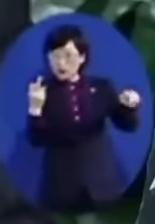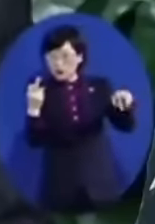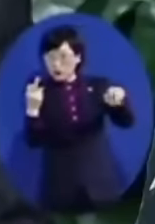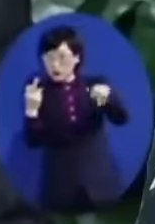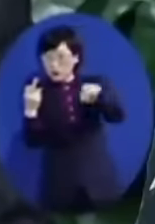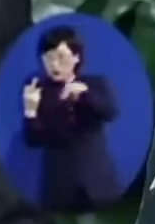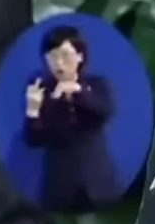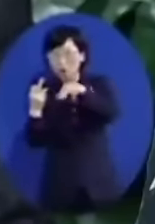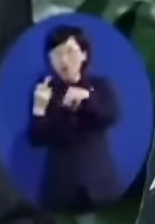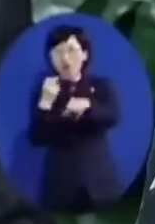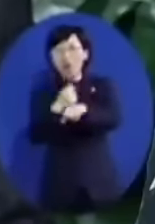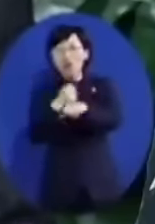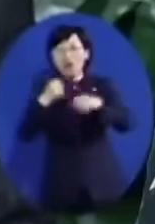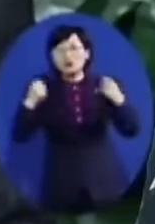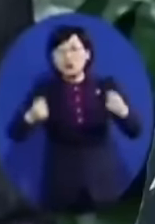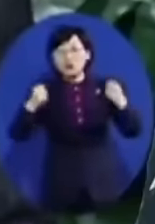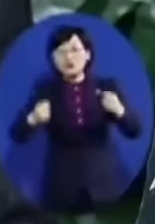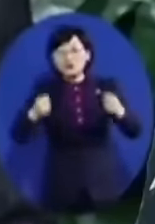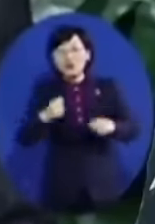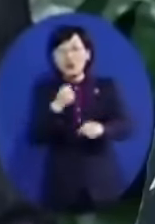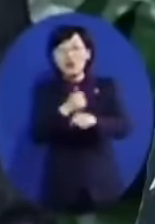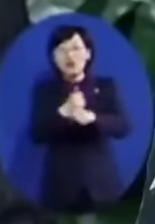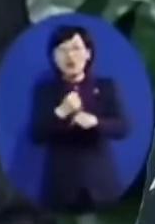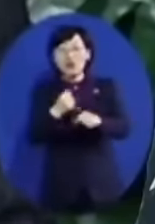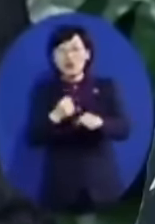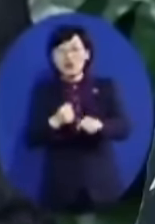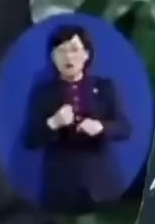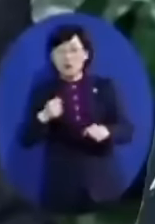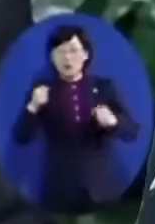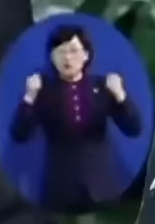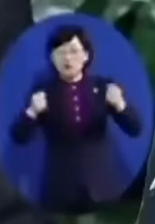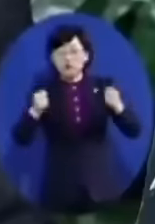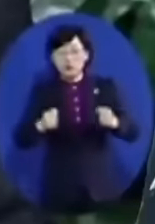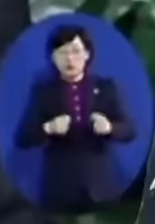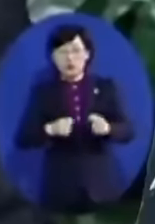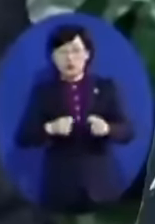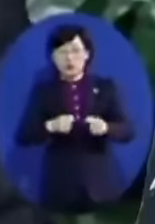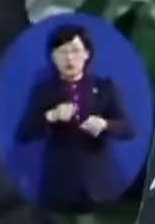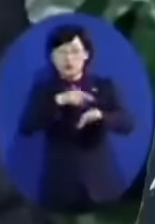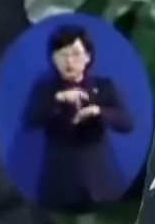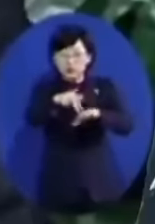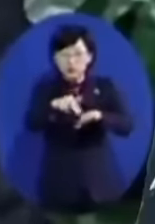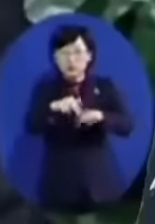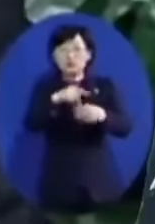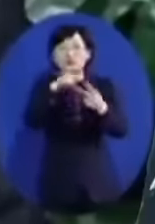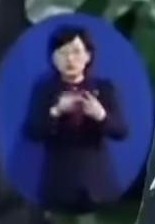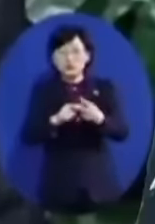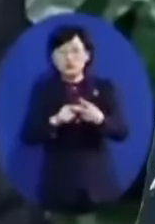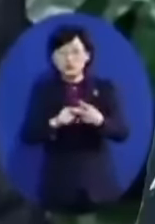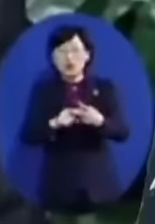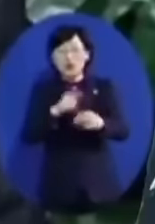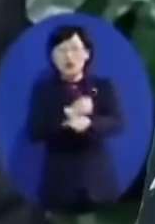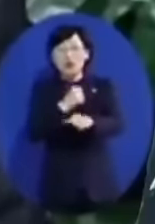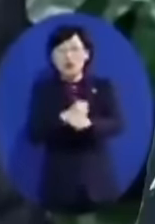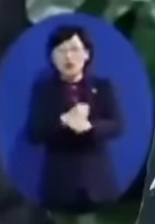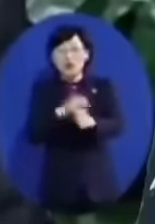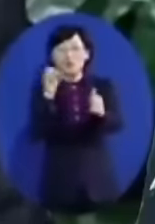걸어가라, 조깅하라, 뛰든지 그냥 걸어가든지 자원 다리로 걸어가라는 것입니다.